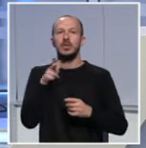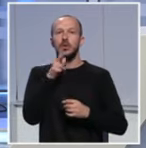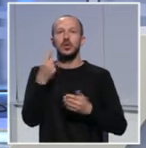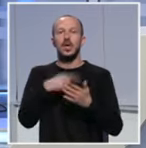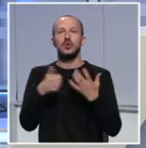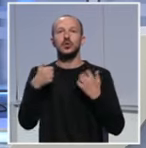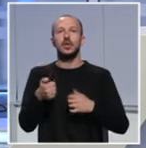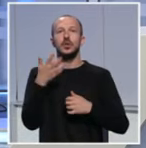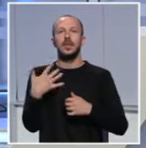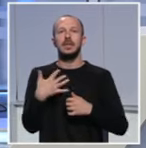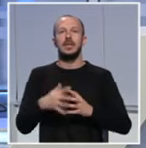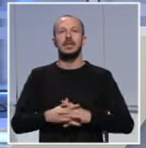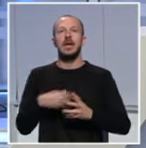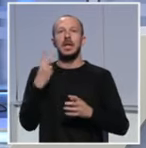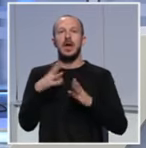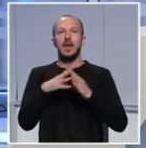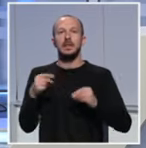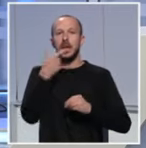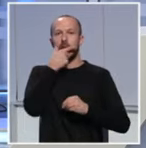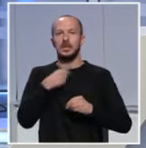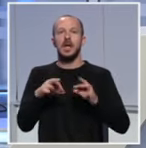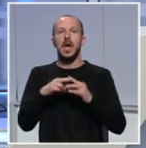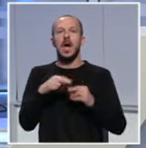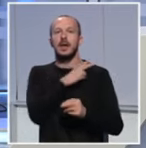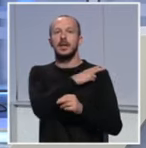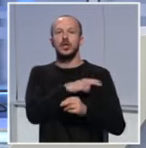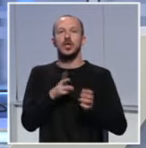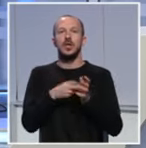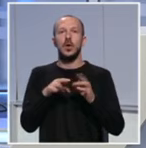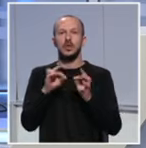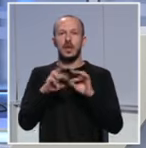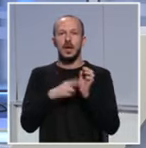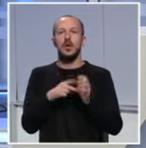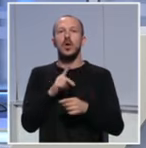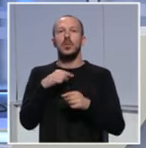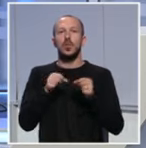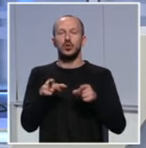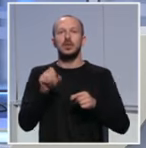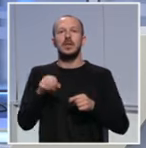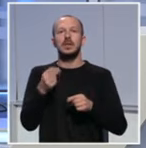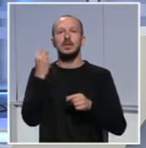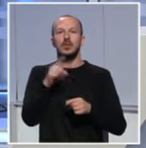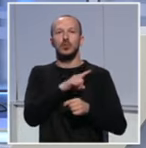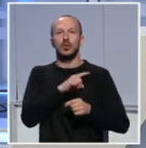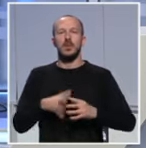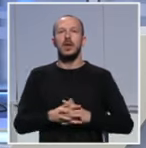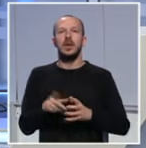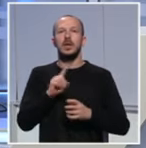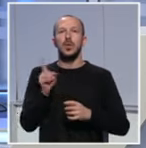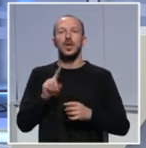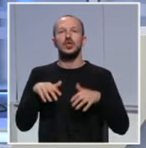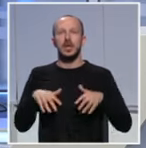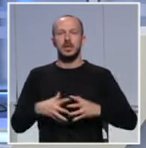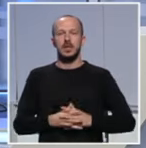potražuje 1652 nestala lica, a nadležni na Ozrenu poručili su da se sa srpskim žrtvama niko